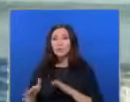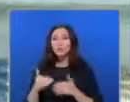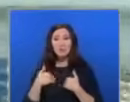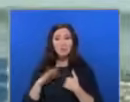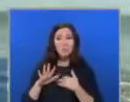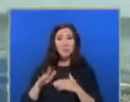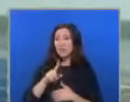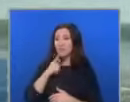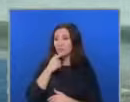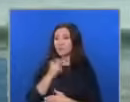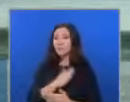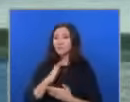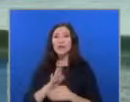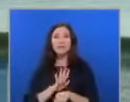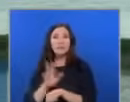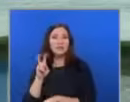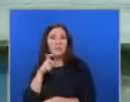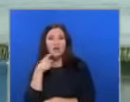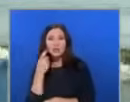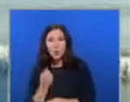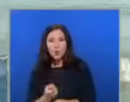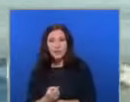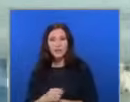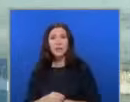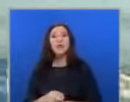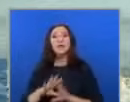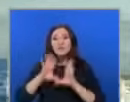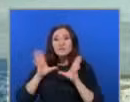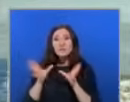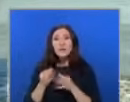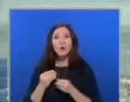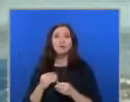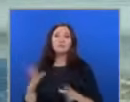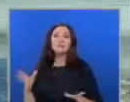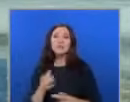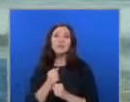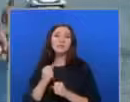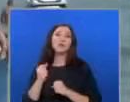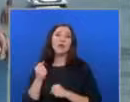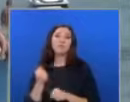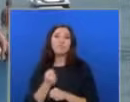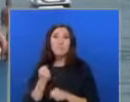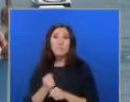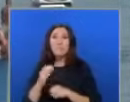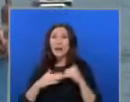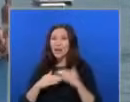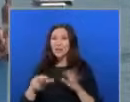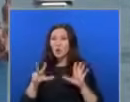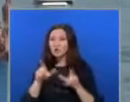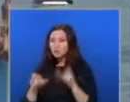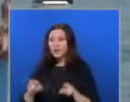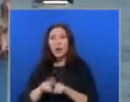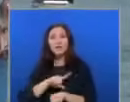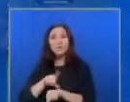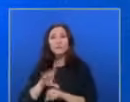аз поне не познавам последните 15-20 години в цялата ни спасителска практика. 8 човека едновременно да